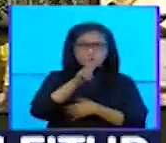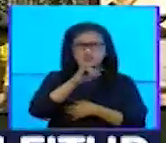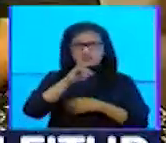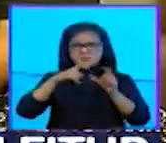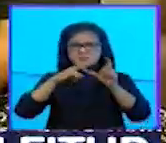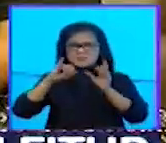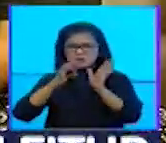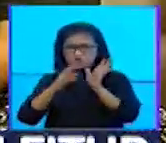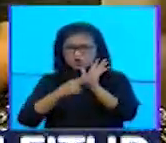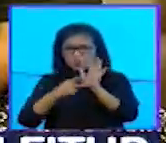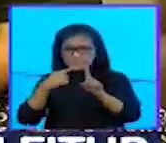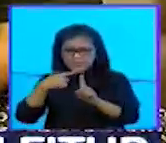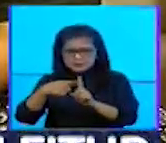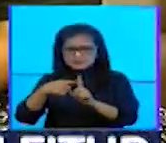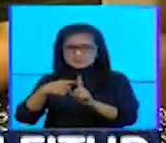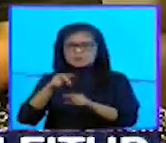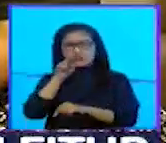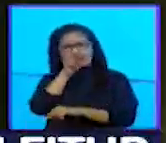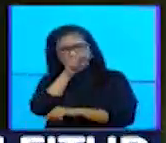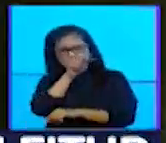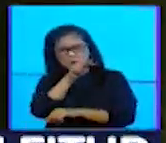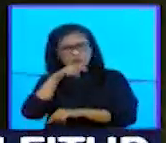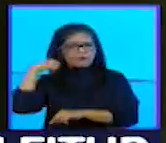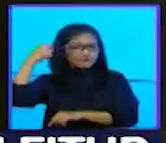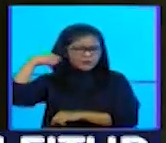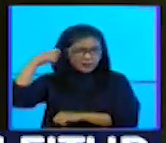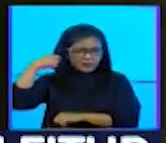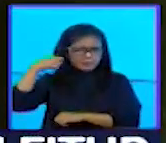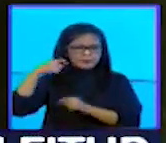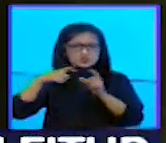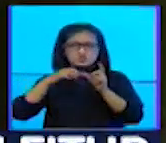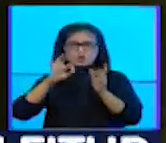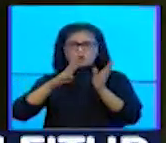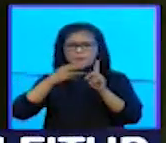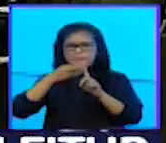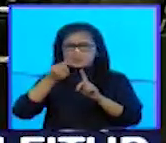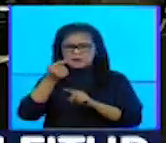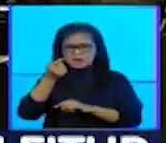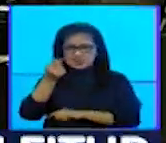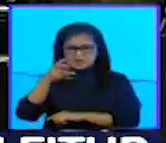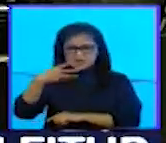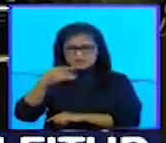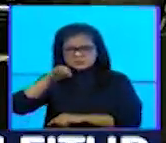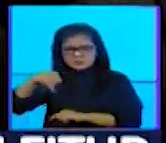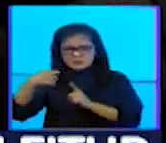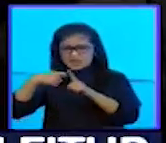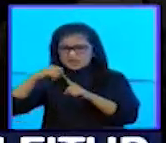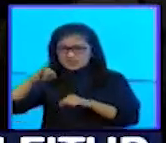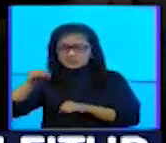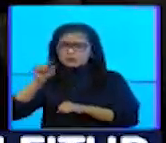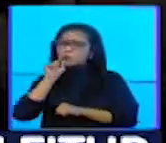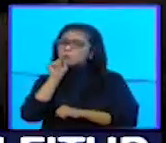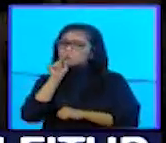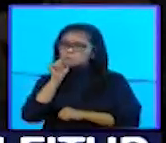dan nikmati original series Sumber Rezeki serta beragam fitur menarik lainnya. Bagi pengguna baru Vision Plus yang tidak berbayar, Anda